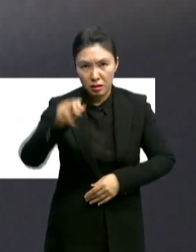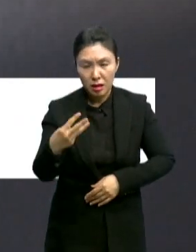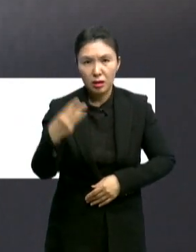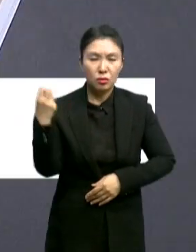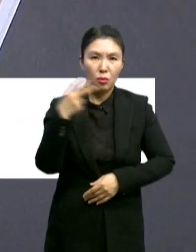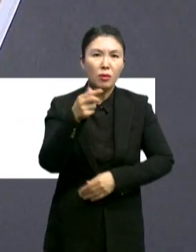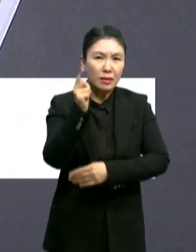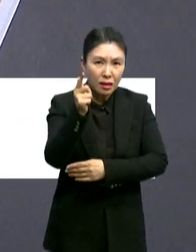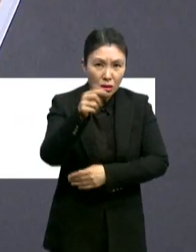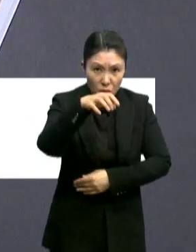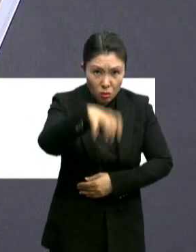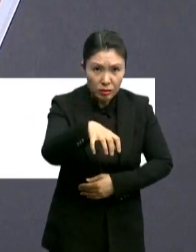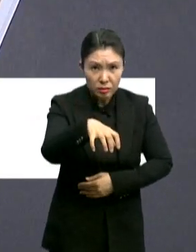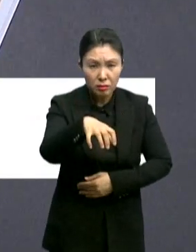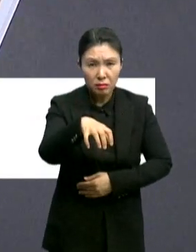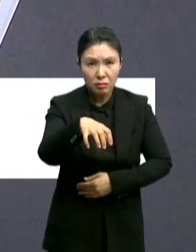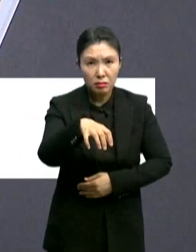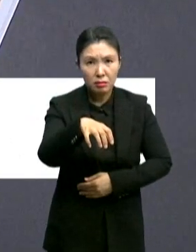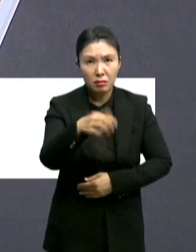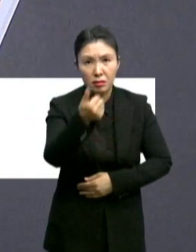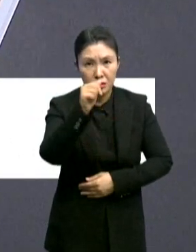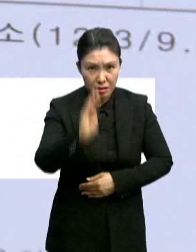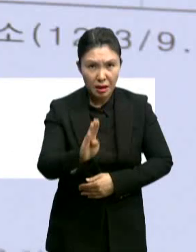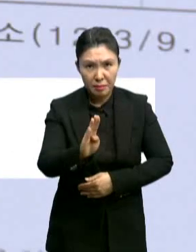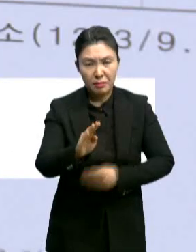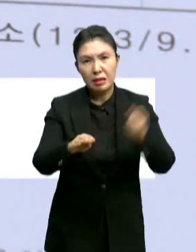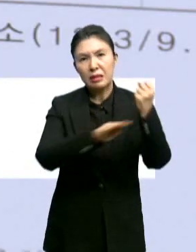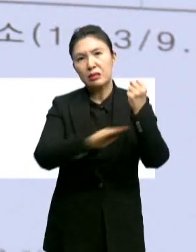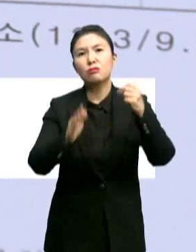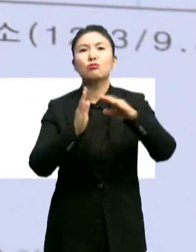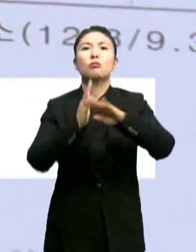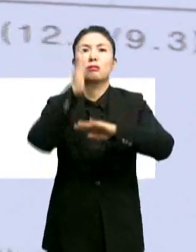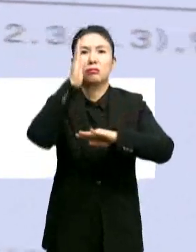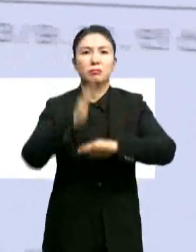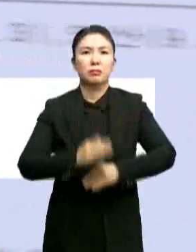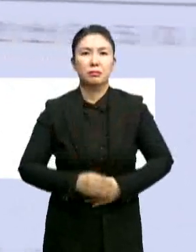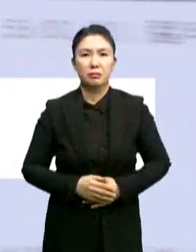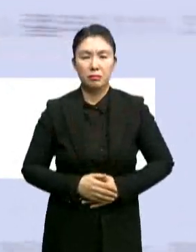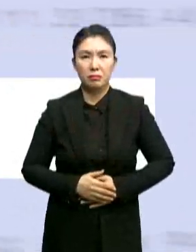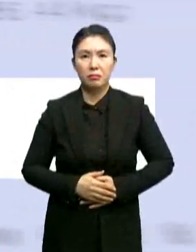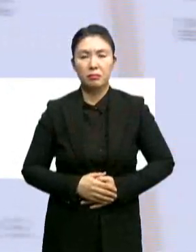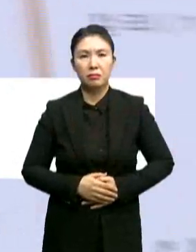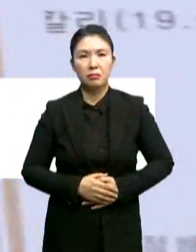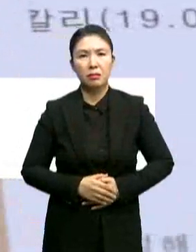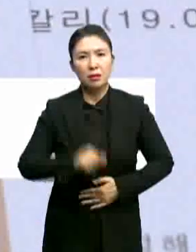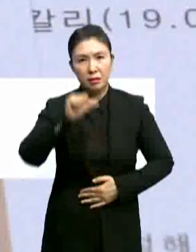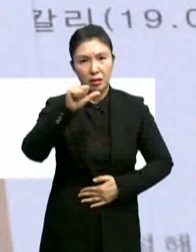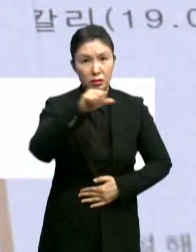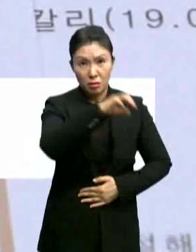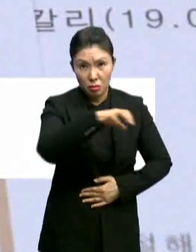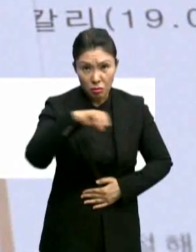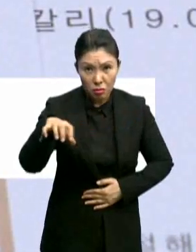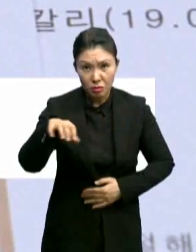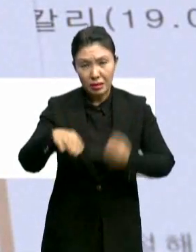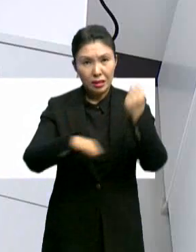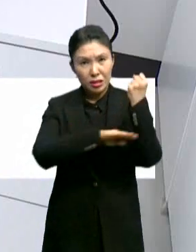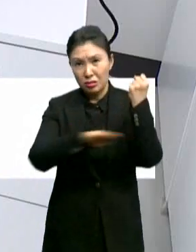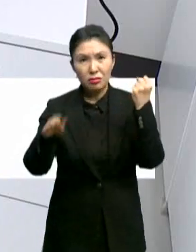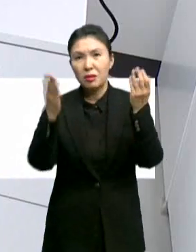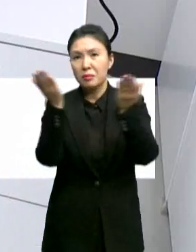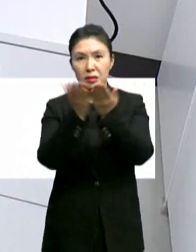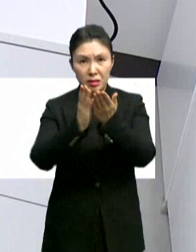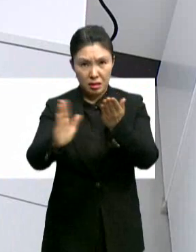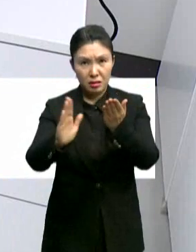관련 시설 지역 한 곳에서 나비 기준치를 초과하는 것으로 나타났습니다 다섯 개 지역이 기준의 에 적합하지 않은